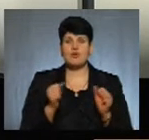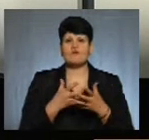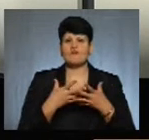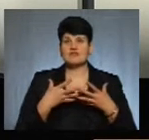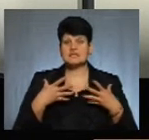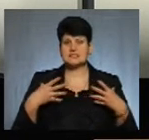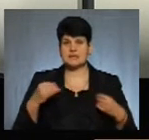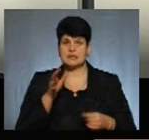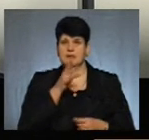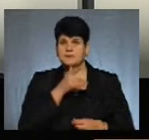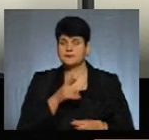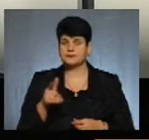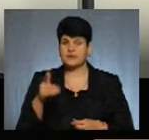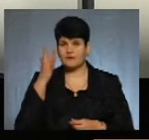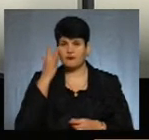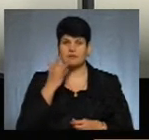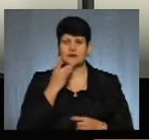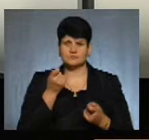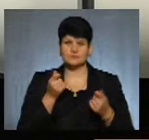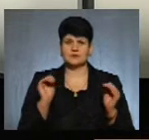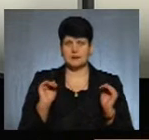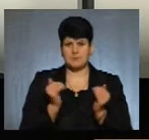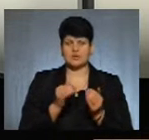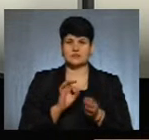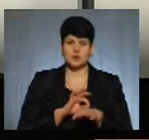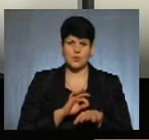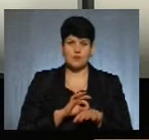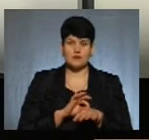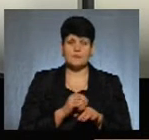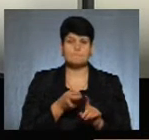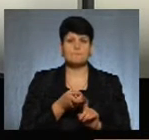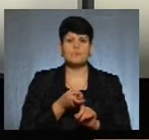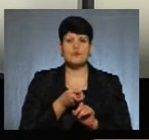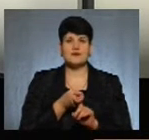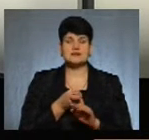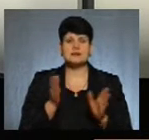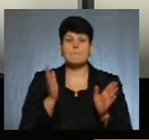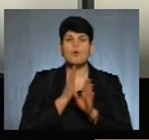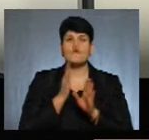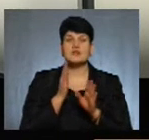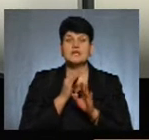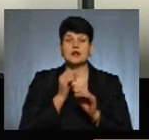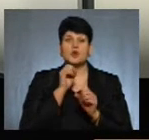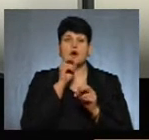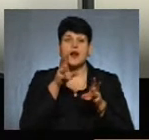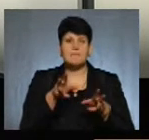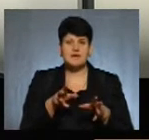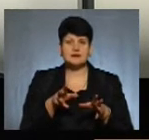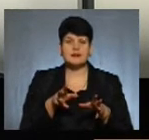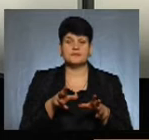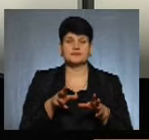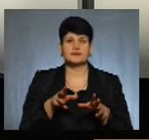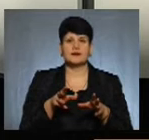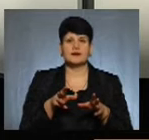осінньо-зимово-весняна сезонність. Влітку менше хворих. Ну, пов'язано, це повітряно-крапельна інфекція,